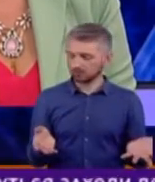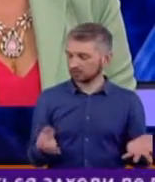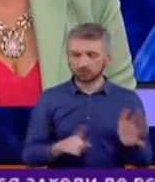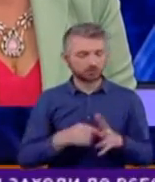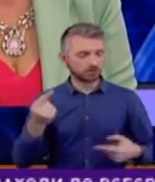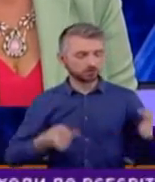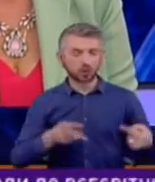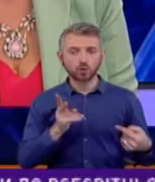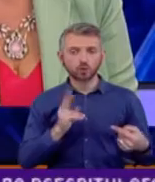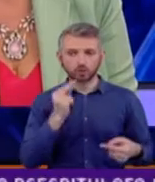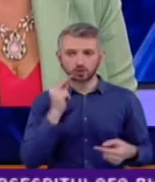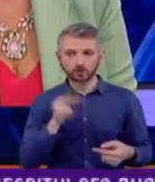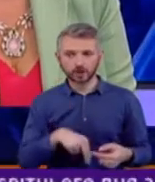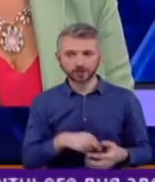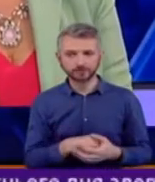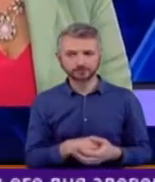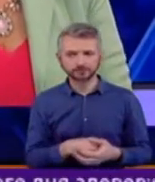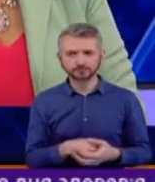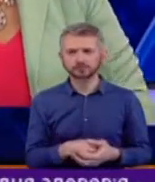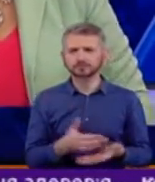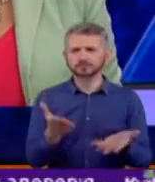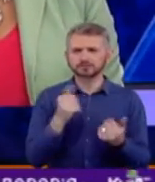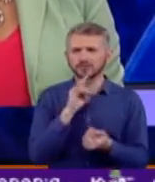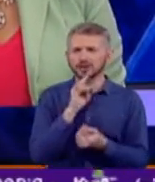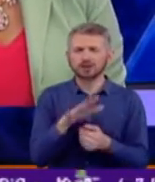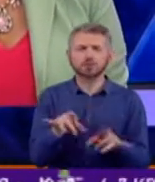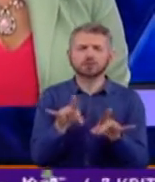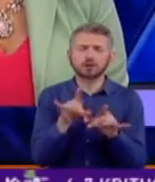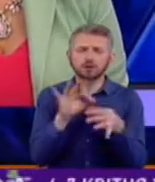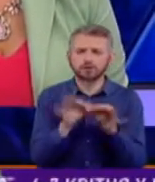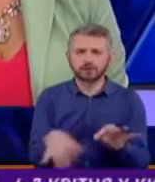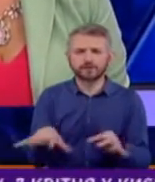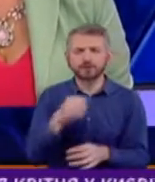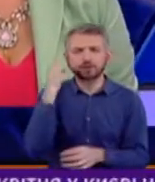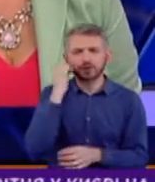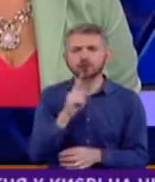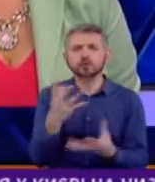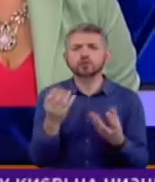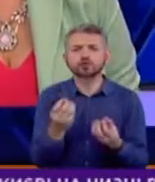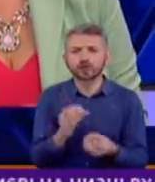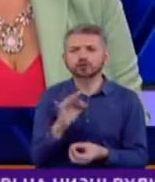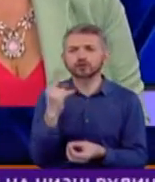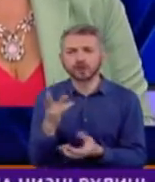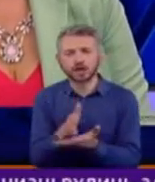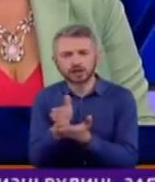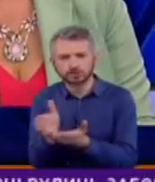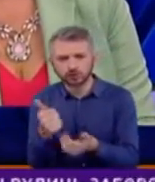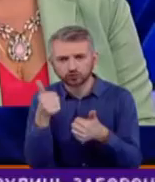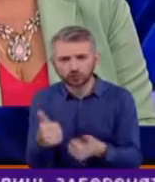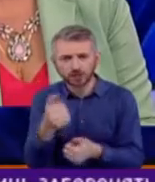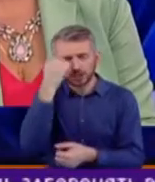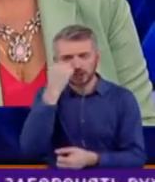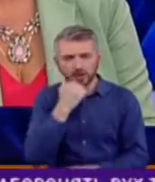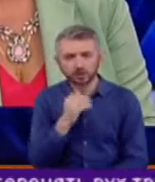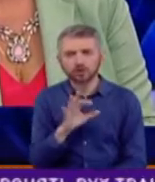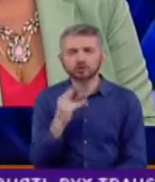спор, хто винуватий. Пане Ігоре, давайте не будемо сюжет переказувати, всі пам'ятають. Що ще, соціальний аспект, супер, дякую,